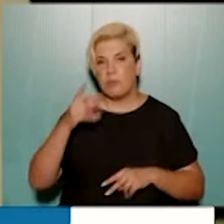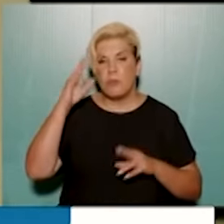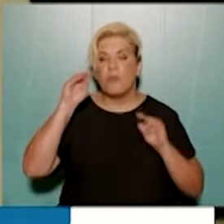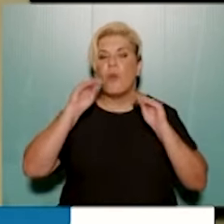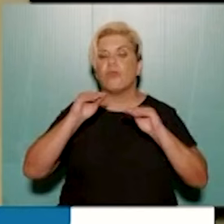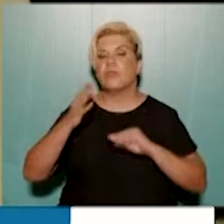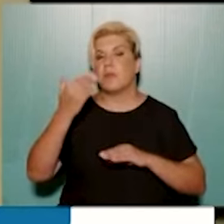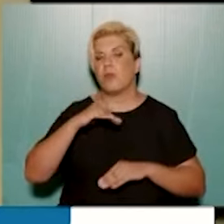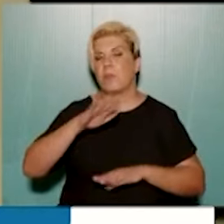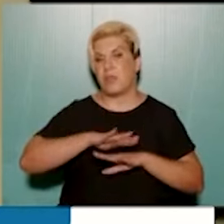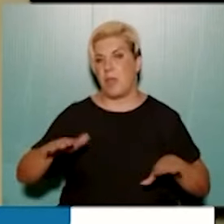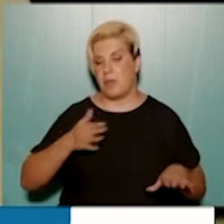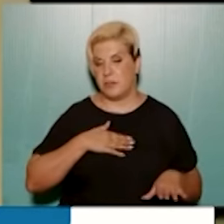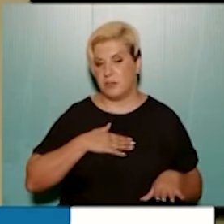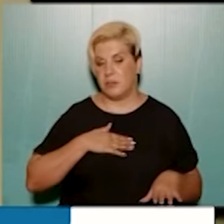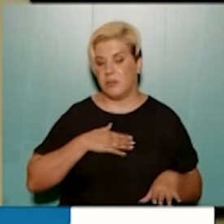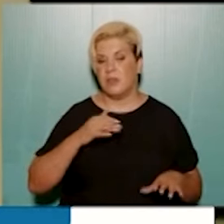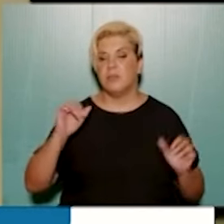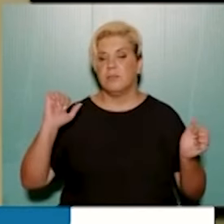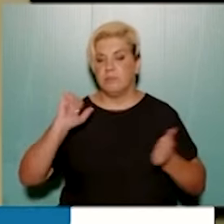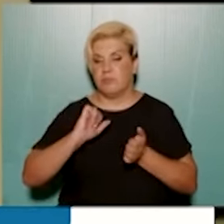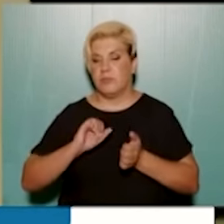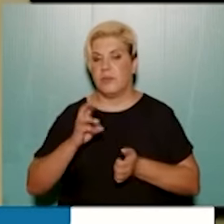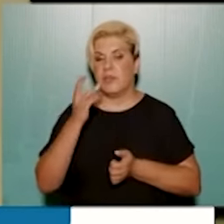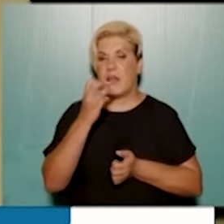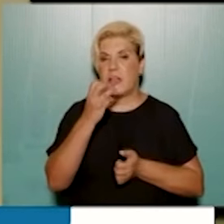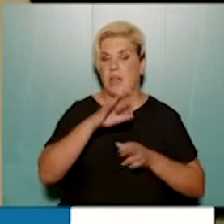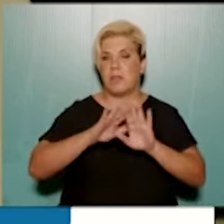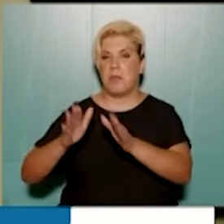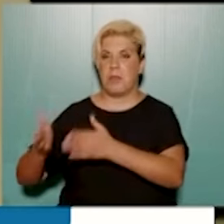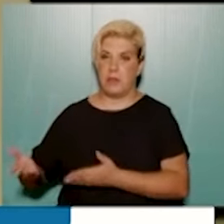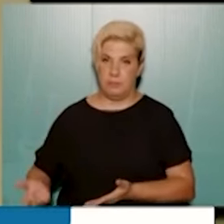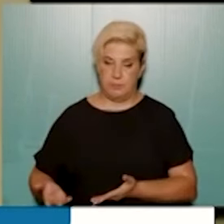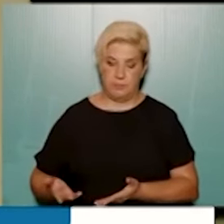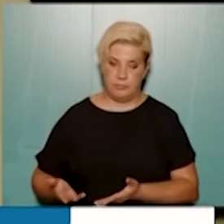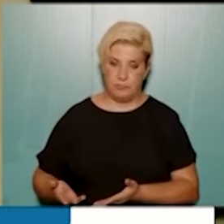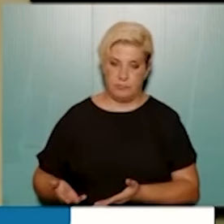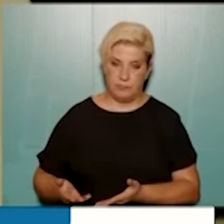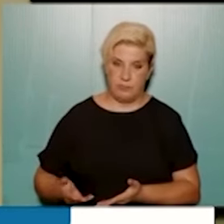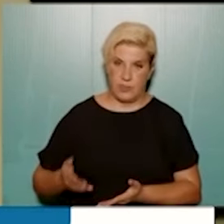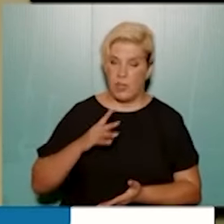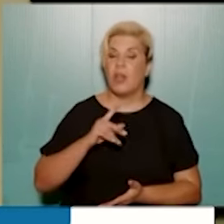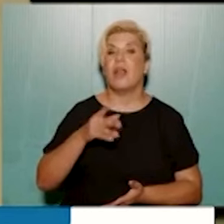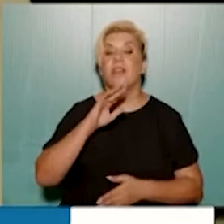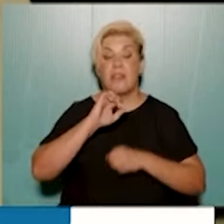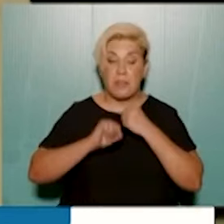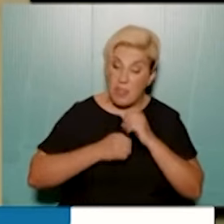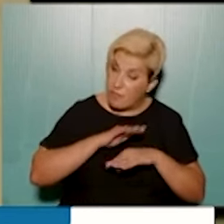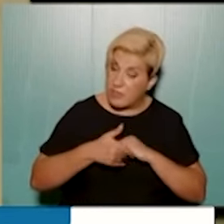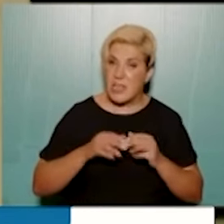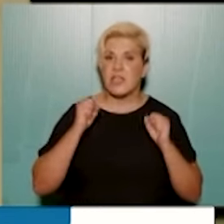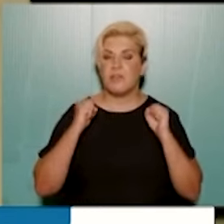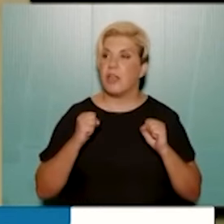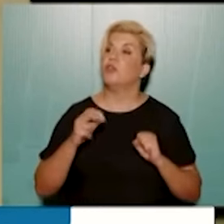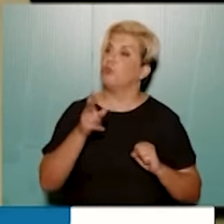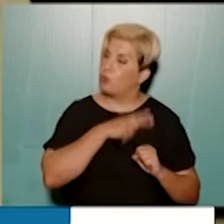έτη 2024 αυτή στριμώχνεται σε 30 τμήματα. Κόπτεστε για την ασφάλεια και